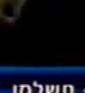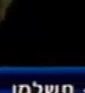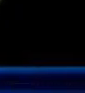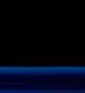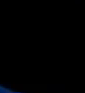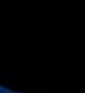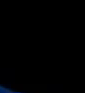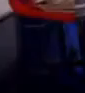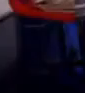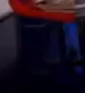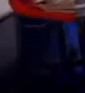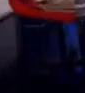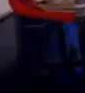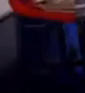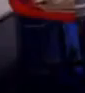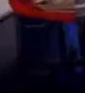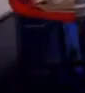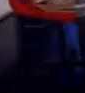מצוקת הקורבנות.